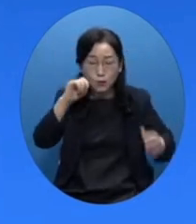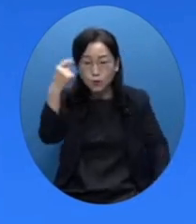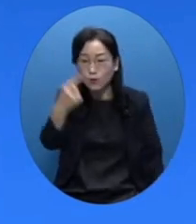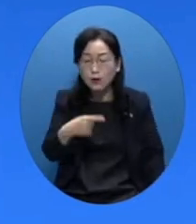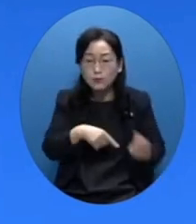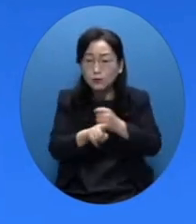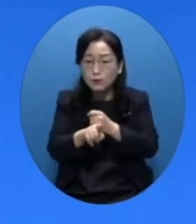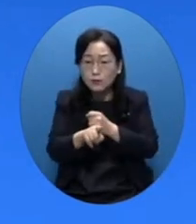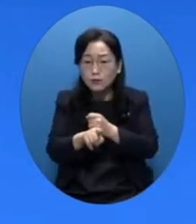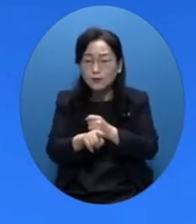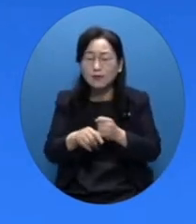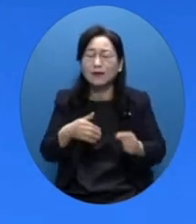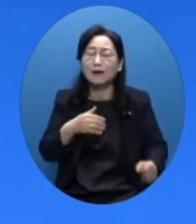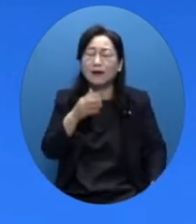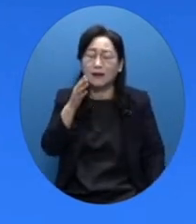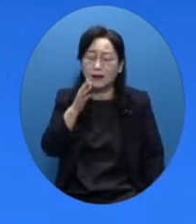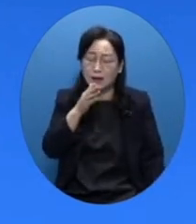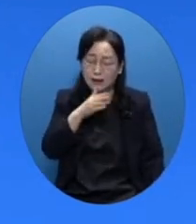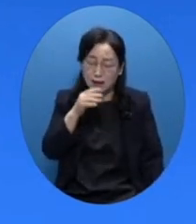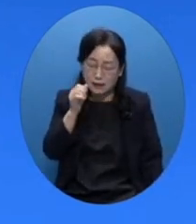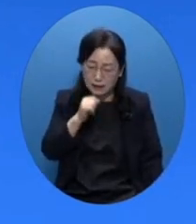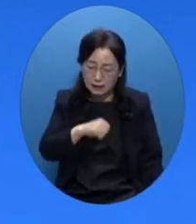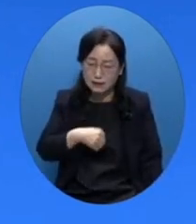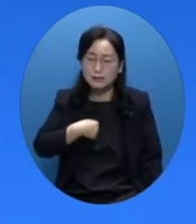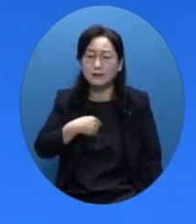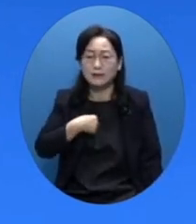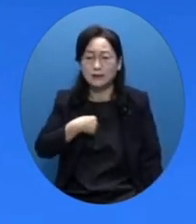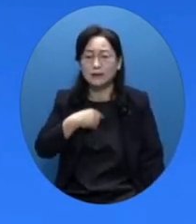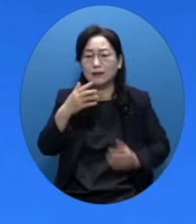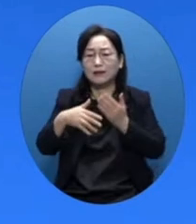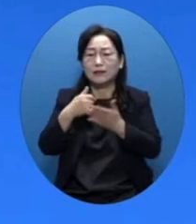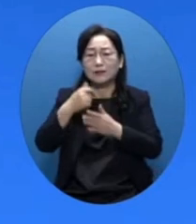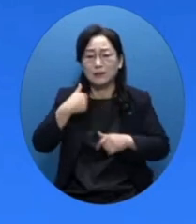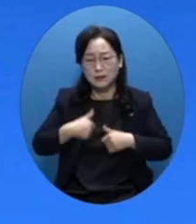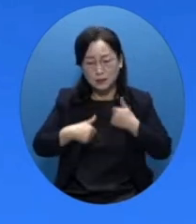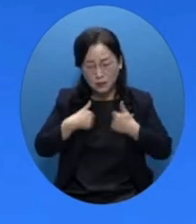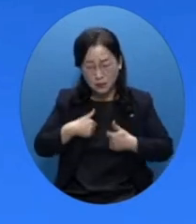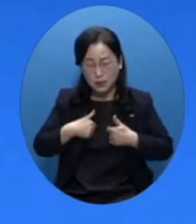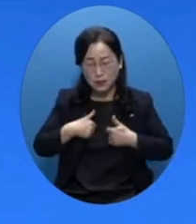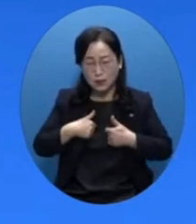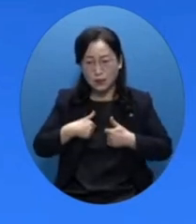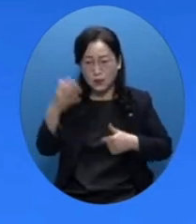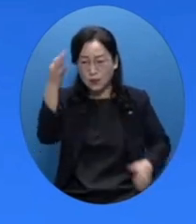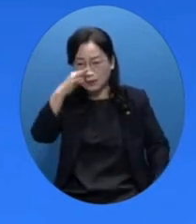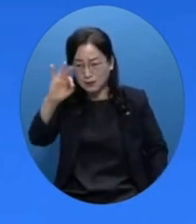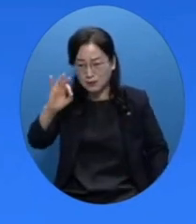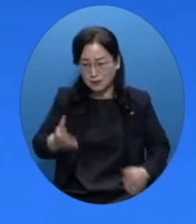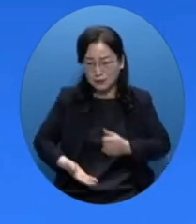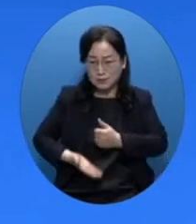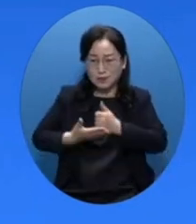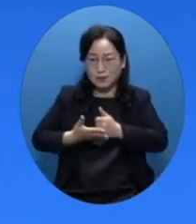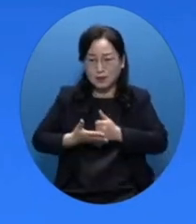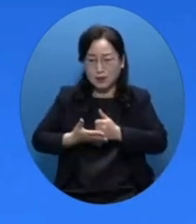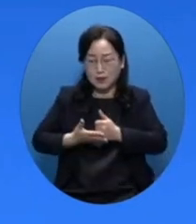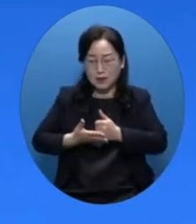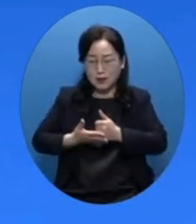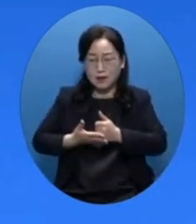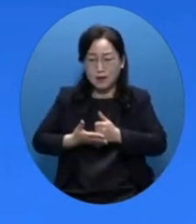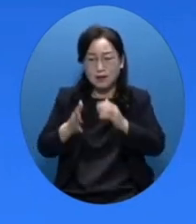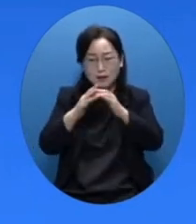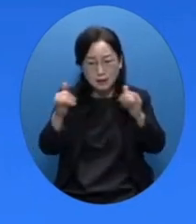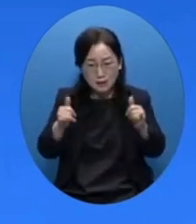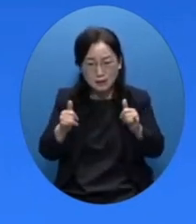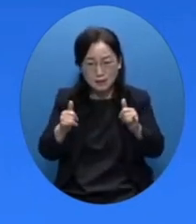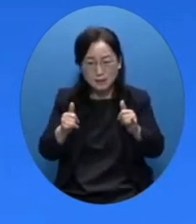날을 하나님이 기뻐하시는 하나님께서 인정하시는 온전한 삶으로 만드시기 위해서 그런